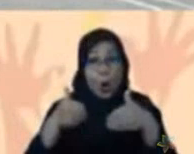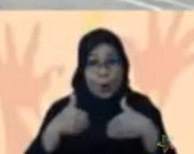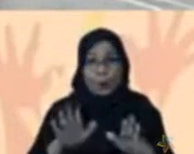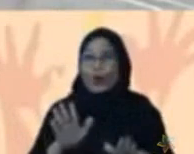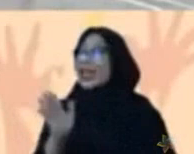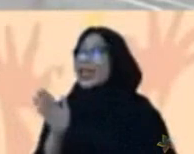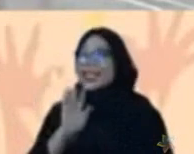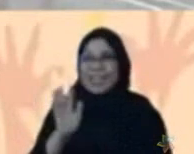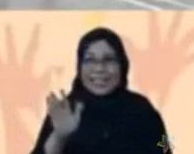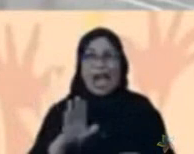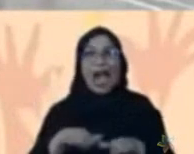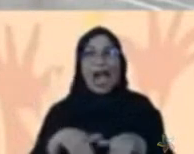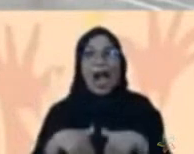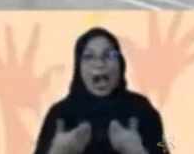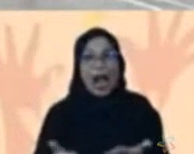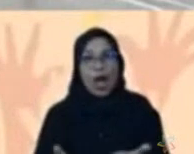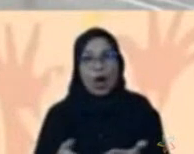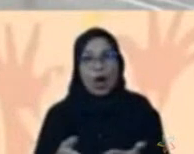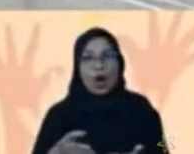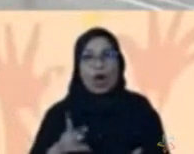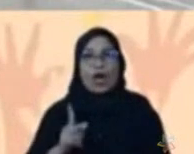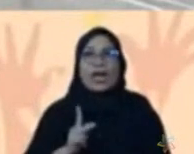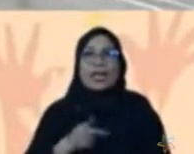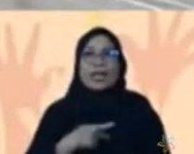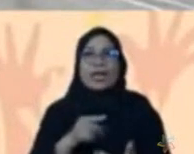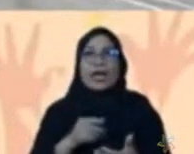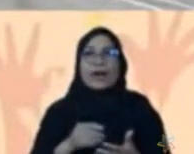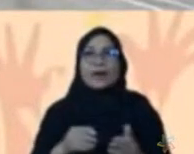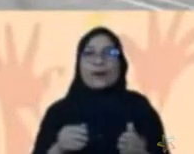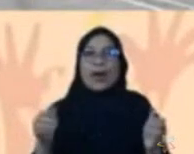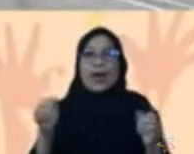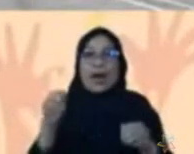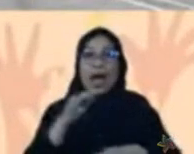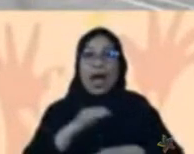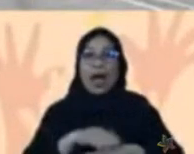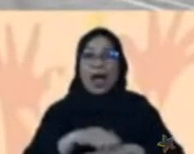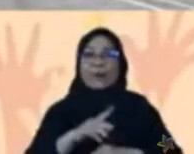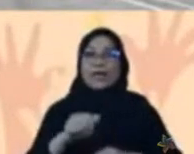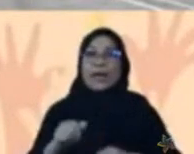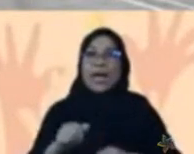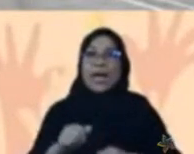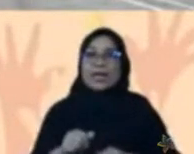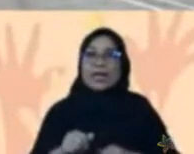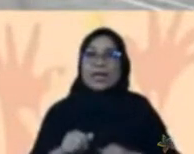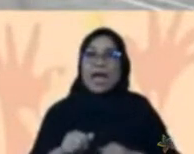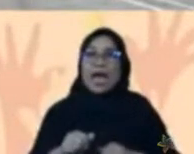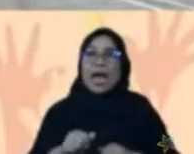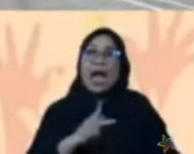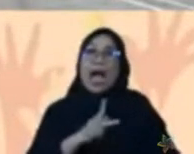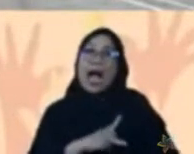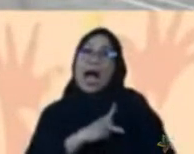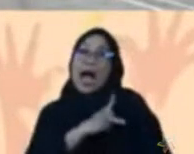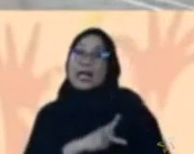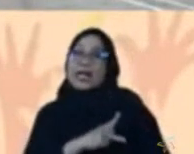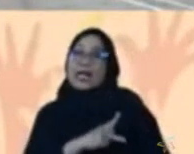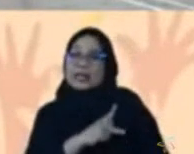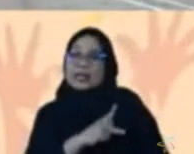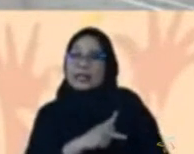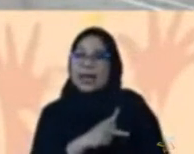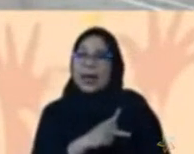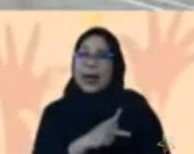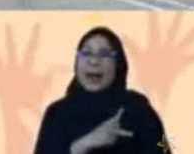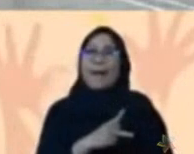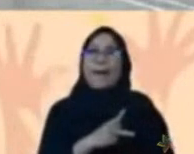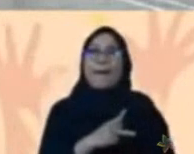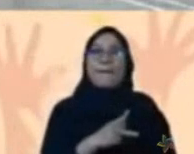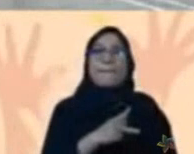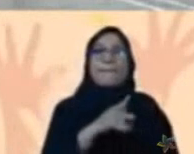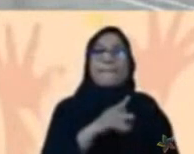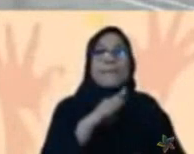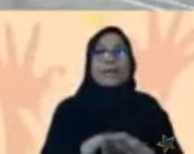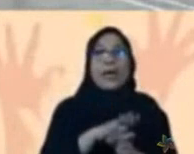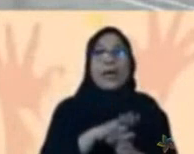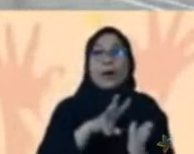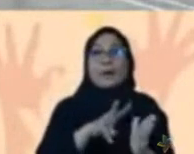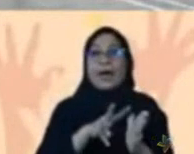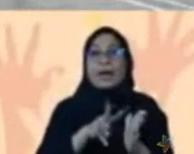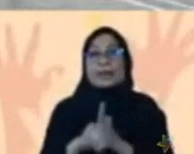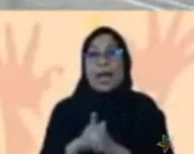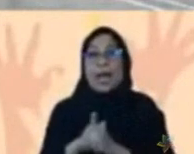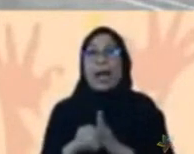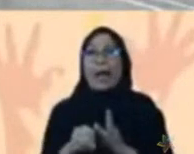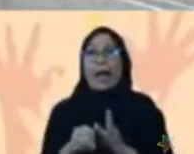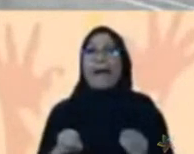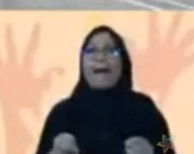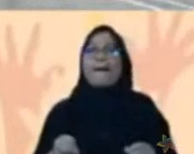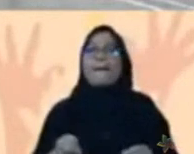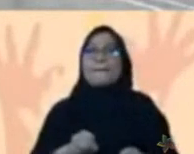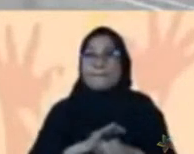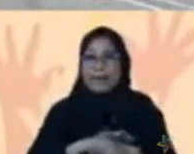lagi gitu pendidikan iya, karakter yang Ibu terapkan di masa pembelajaran jarak jauh ini? Silahkan Bu Titi.